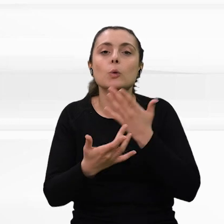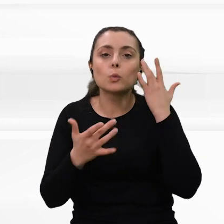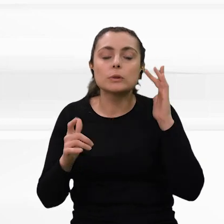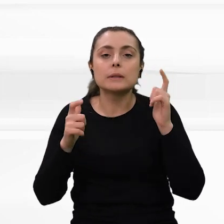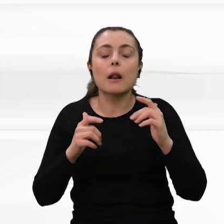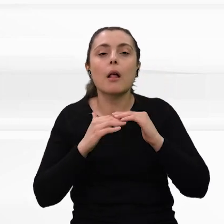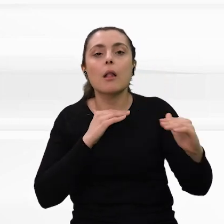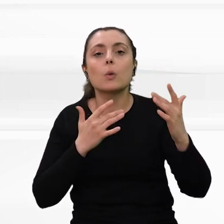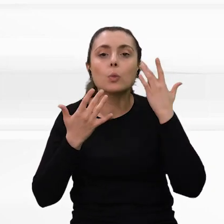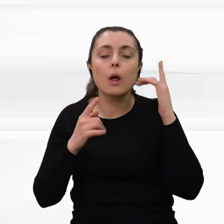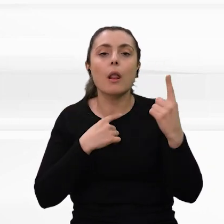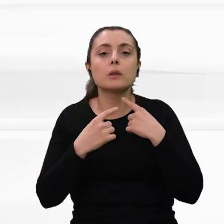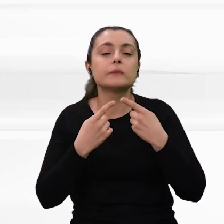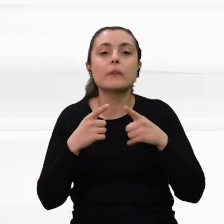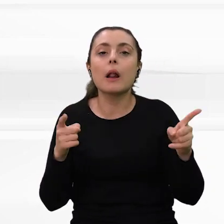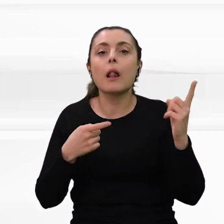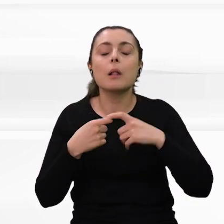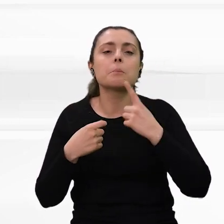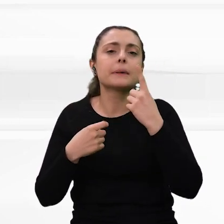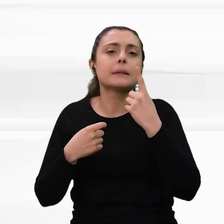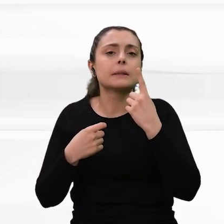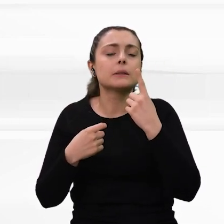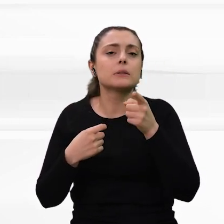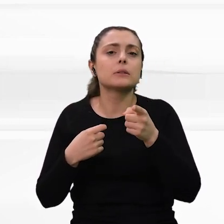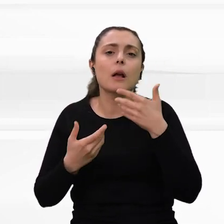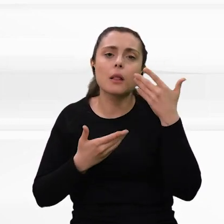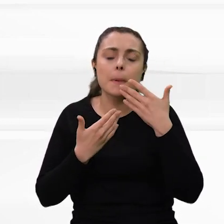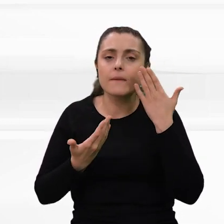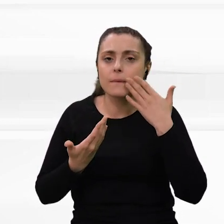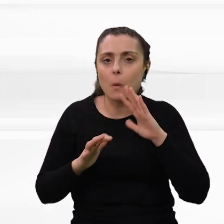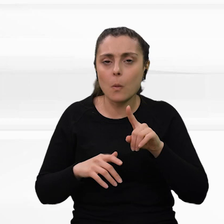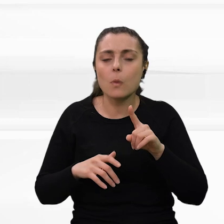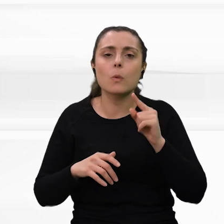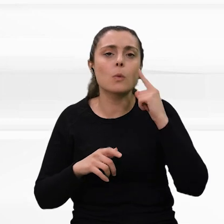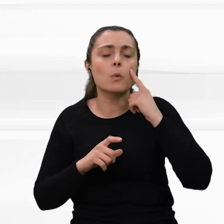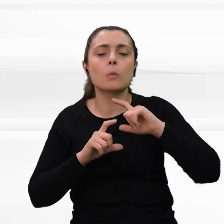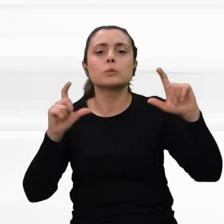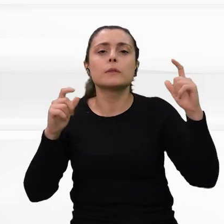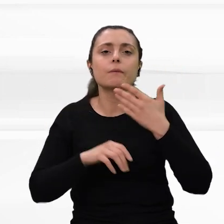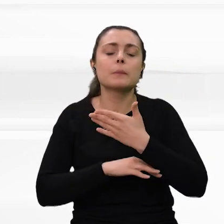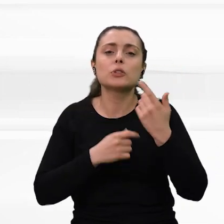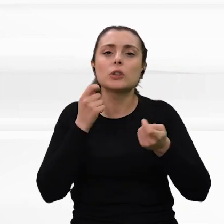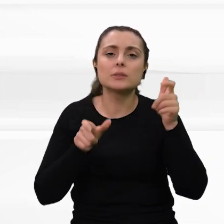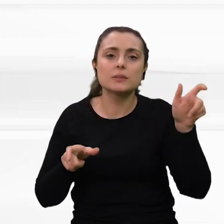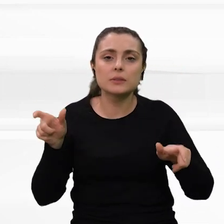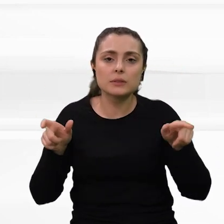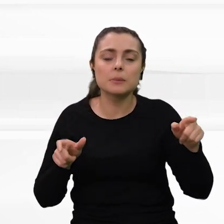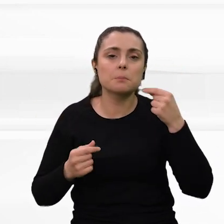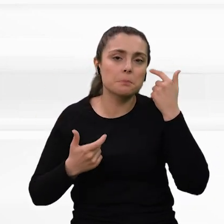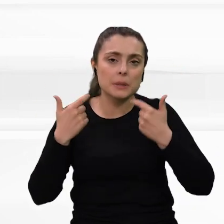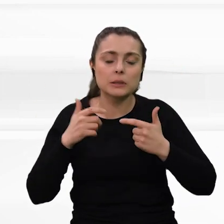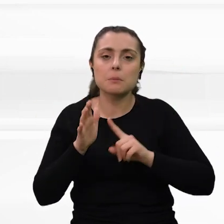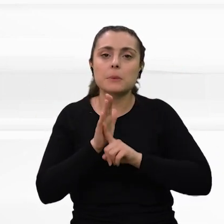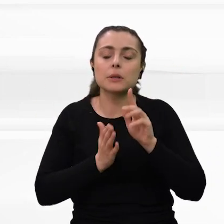kültürüyle yerli hakların kültürler arasındaki farklı ilgili herhangi bir bu ifade yok kurumsallaşmış şirketlerdeki çalışanların